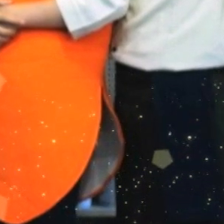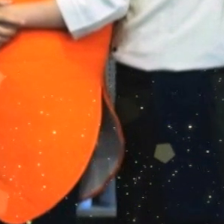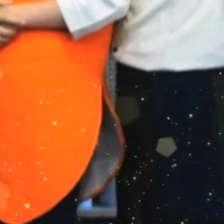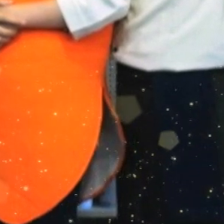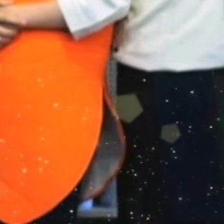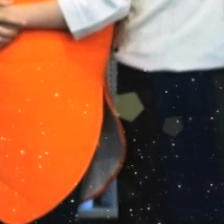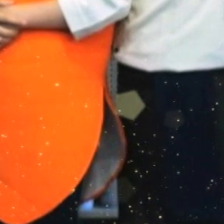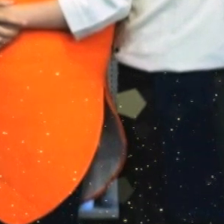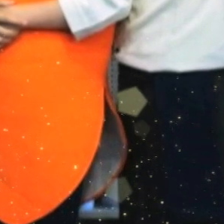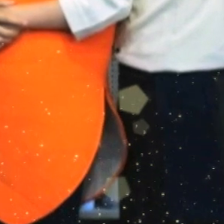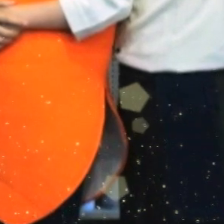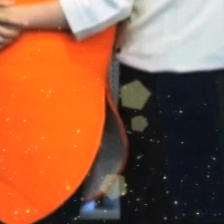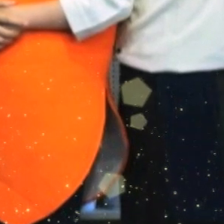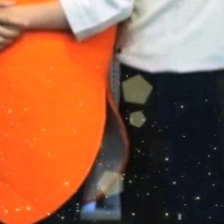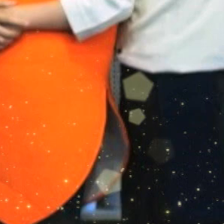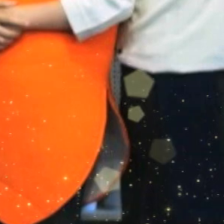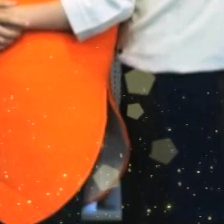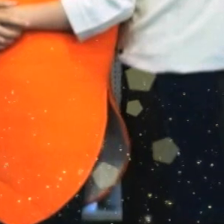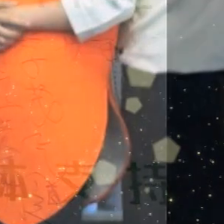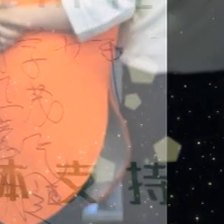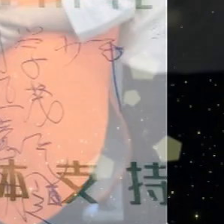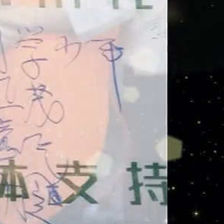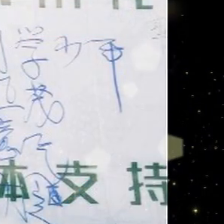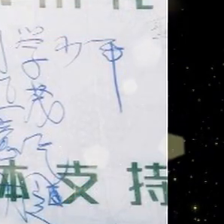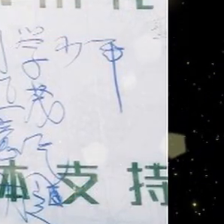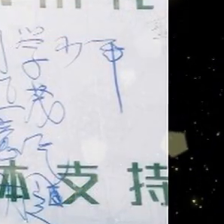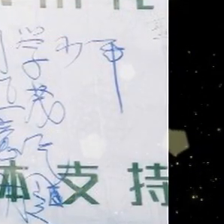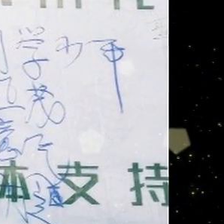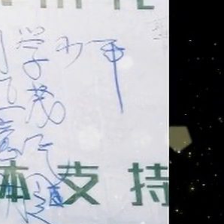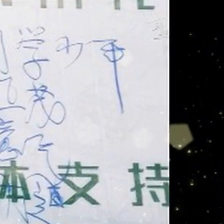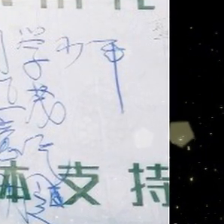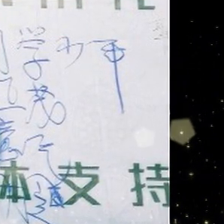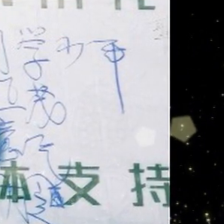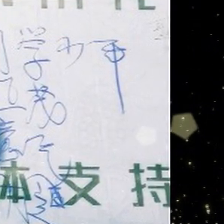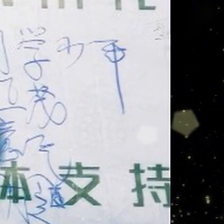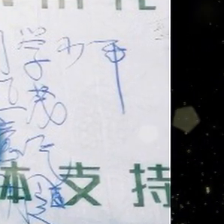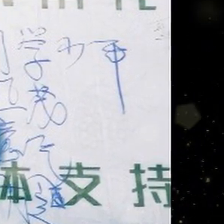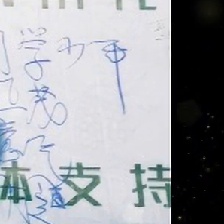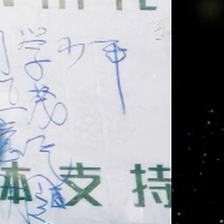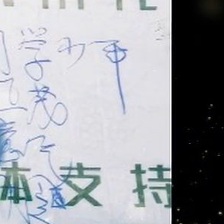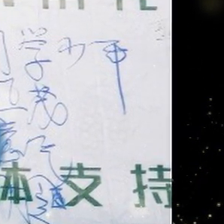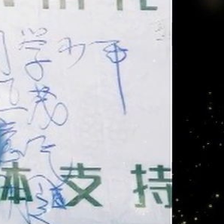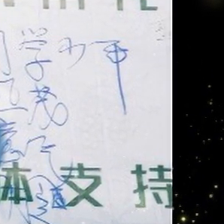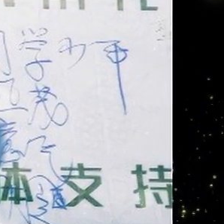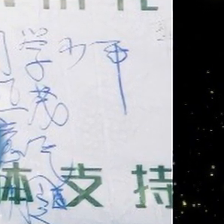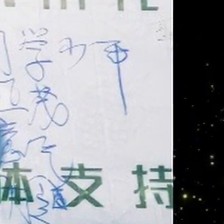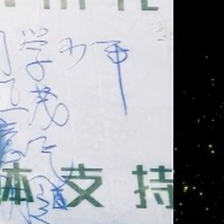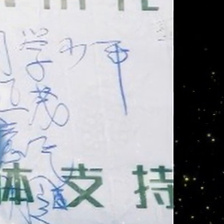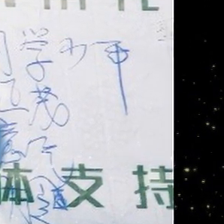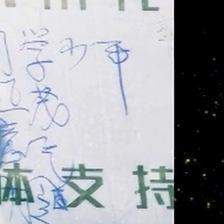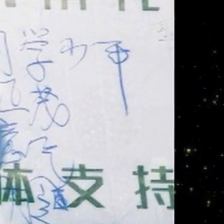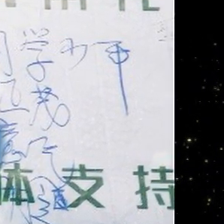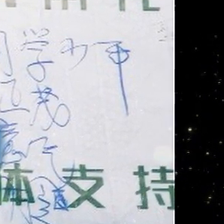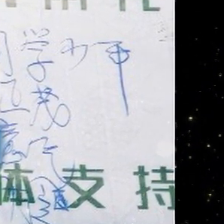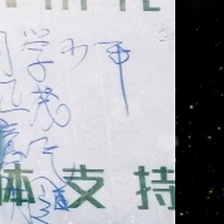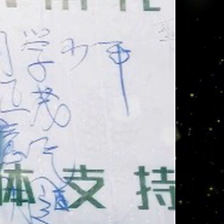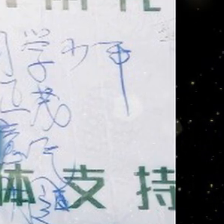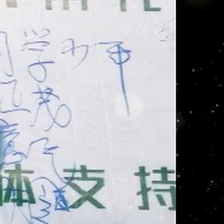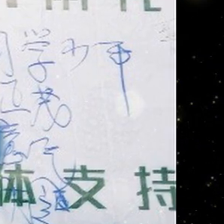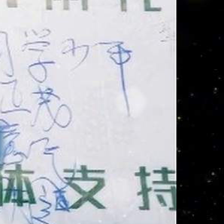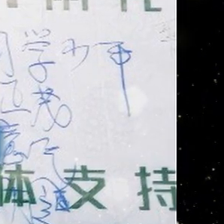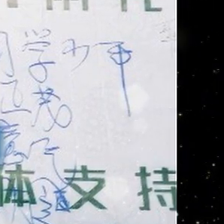All my life, I never knew what I could be, what I could do, then we were new.